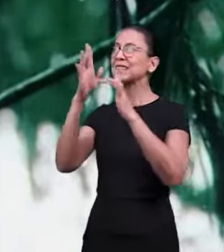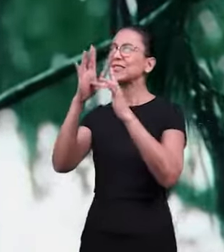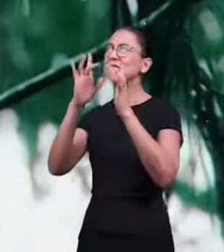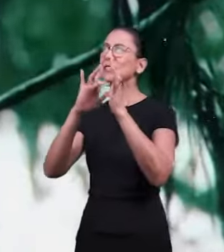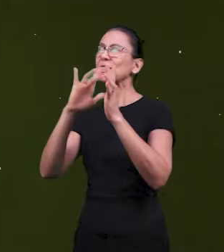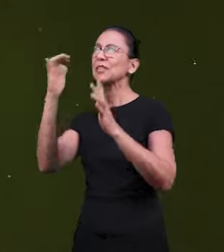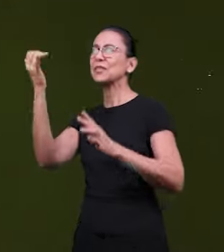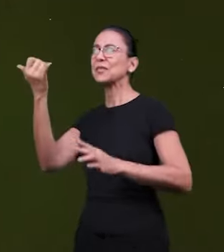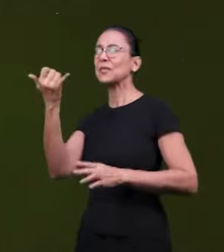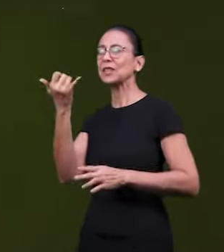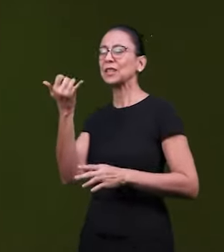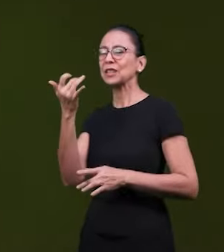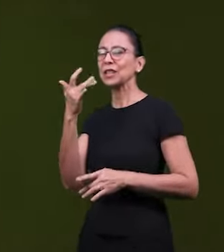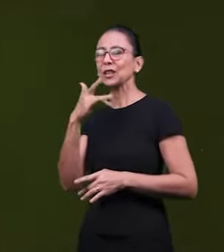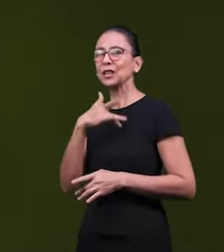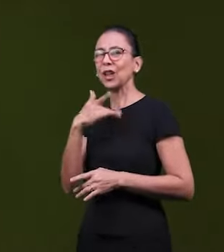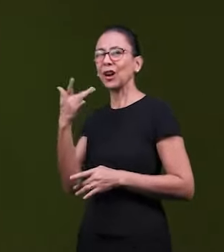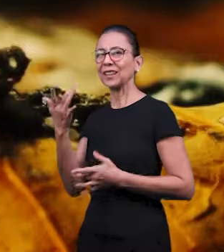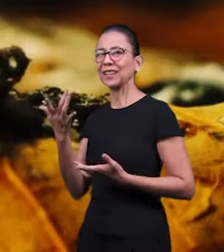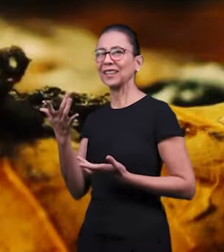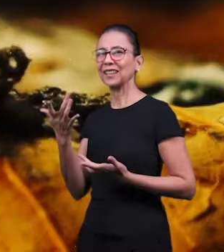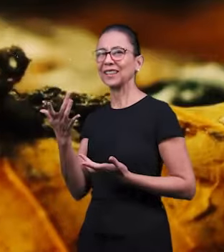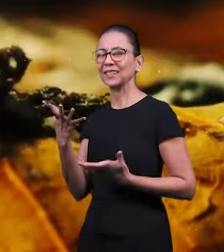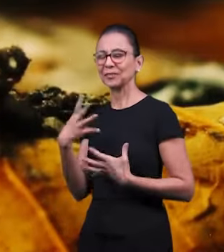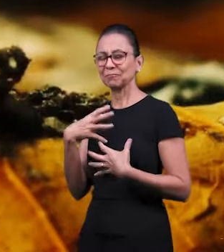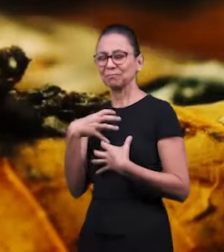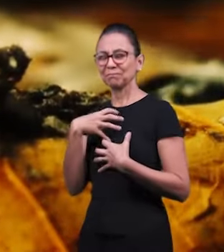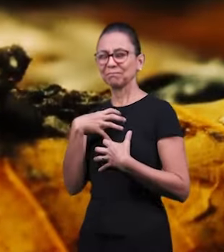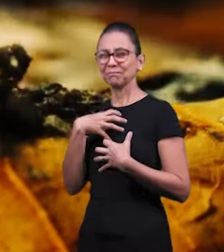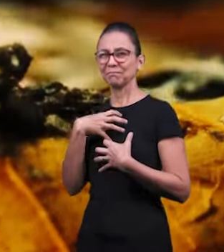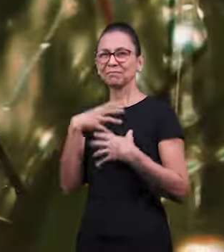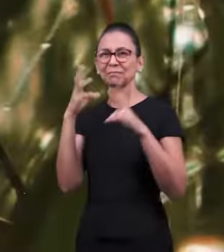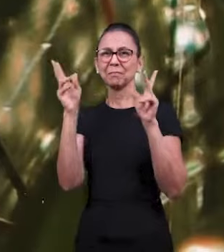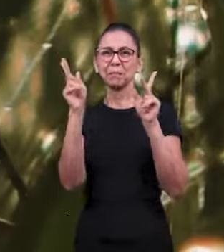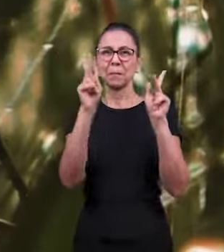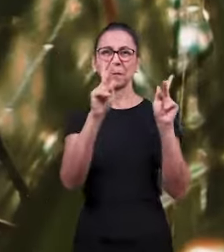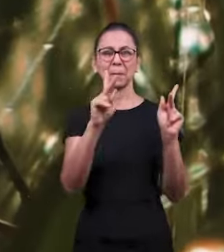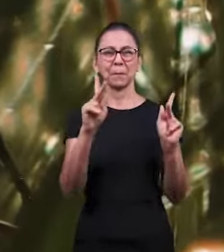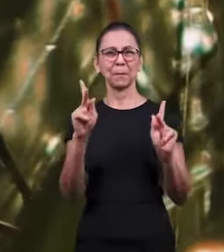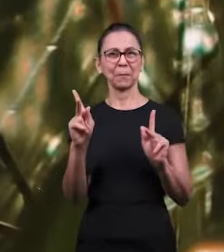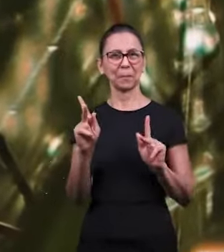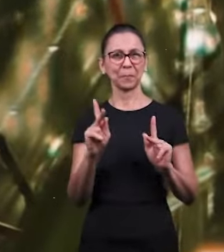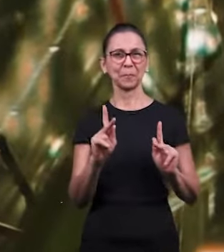И приносящая в сердце мир и покой.